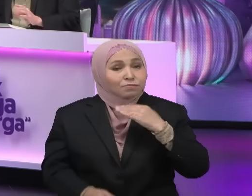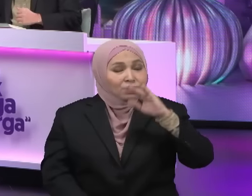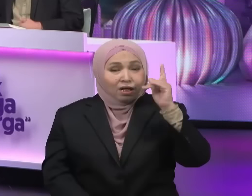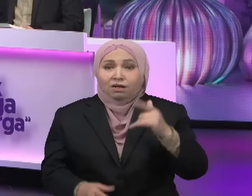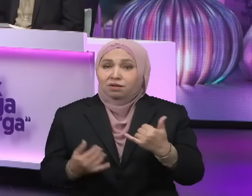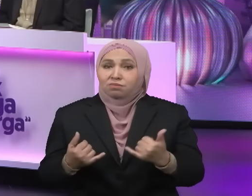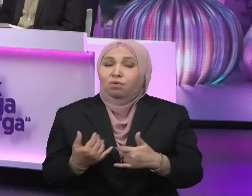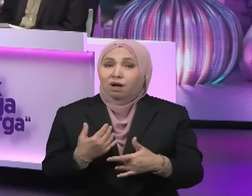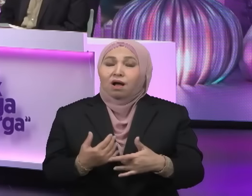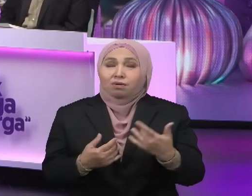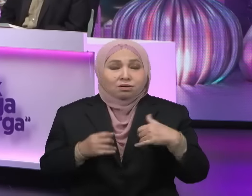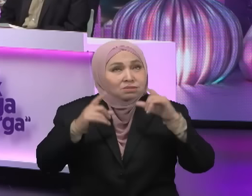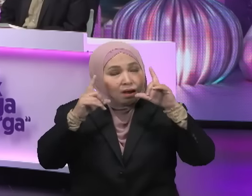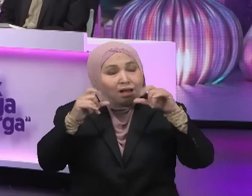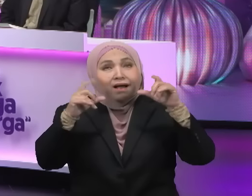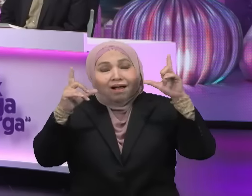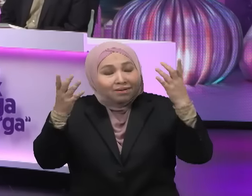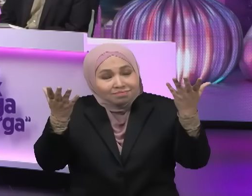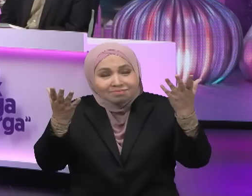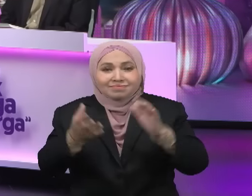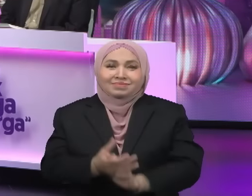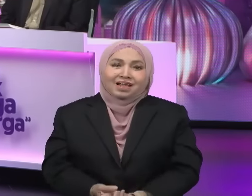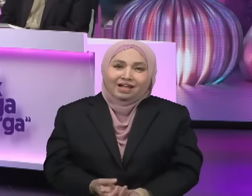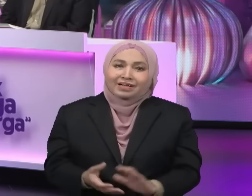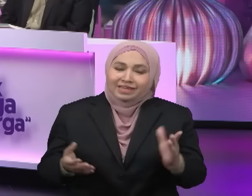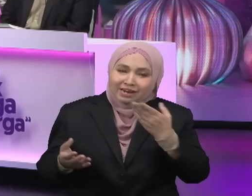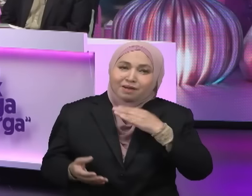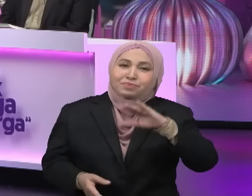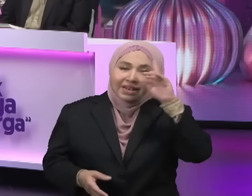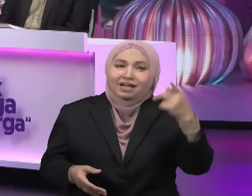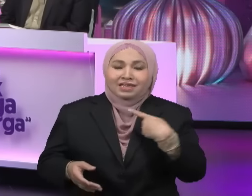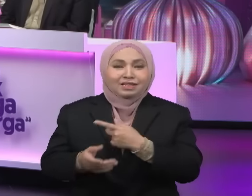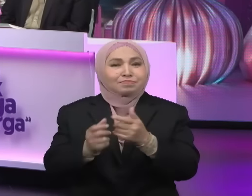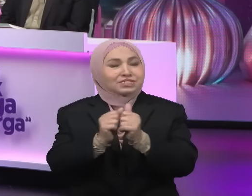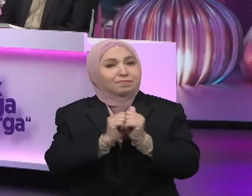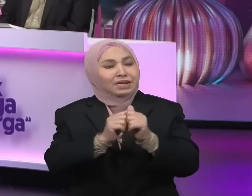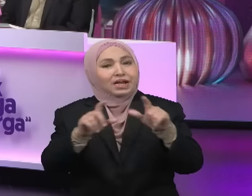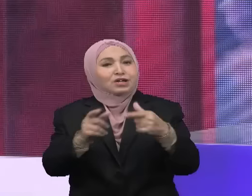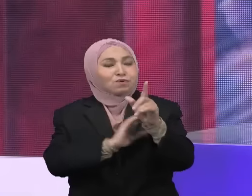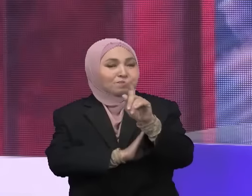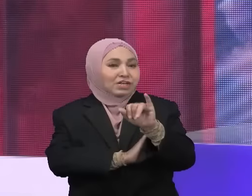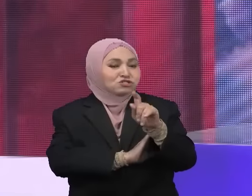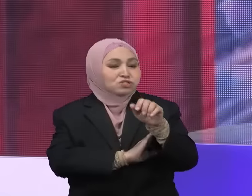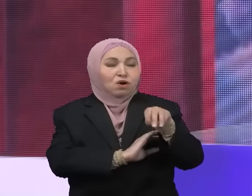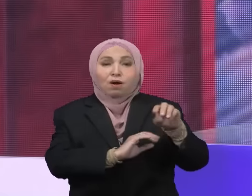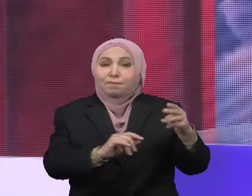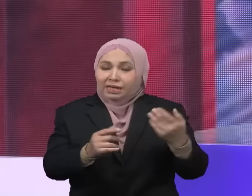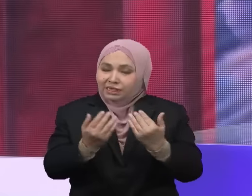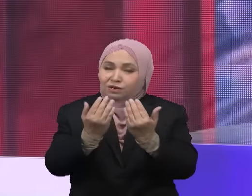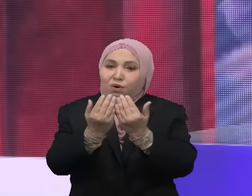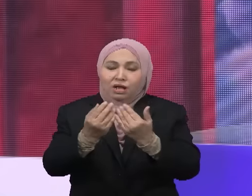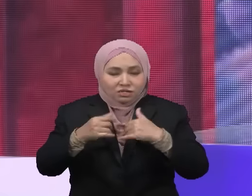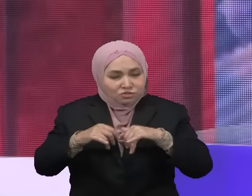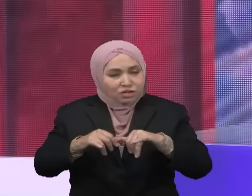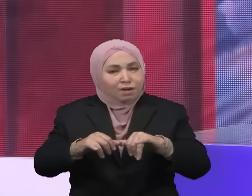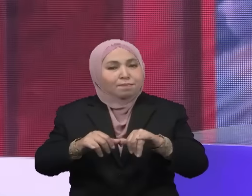ini. Sedar tak sedar? Sedar tak sedar. Alhamdulillah Aizatnya. Dan Alhamdulillah kita bersama dengan grup istiqamah pada hari ini. Dan kita doakan